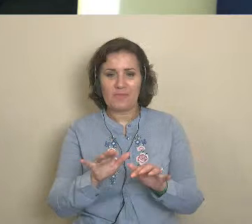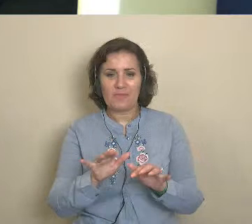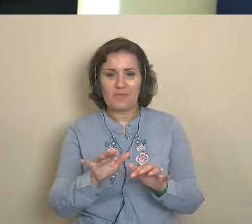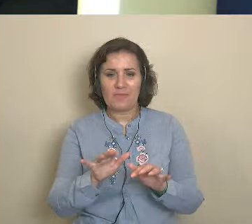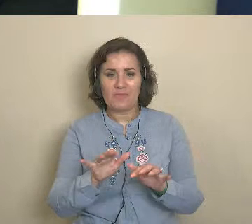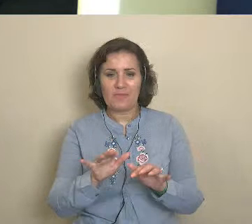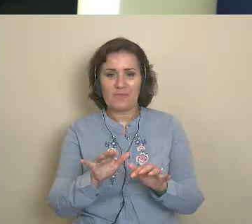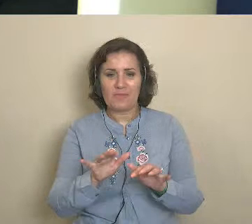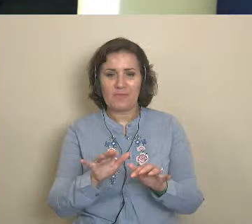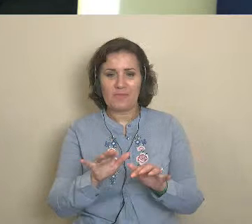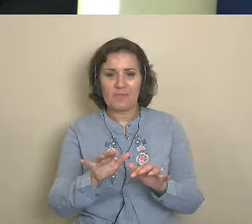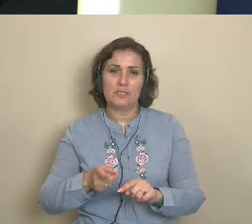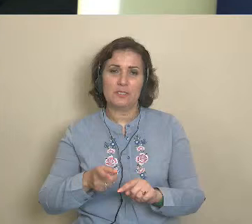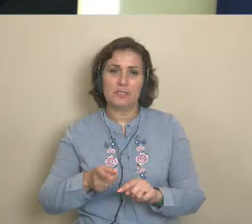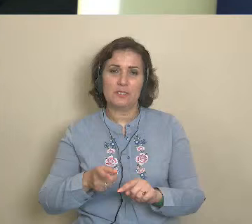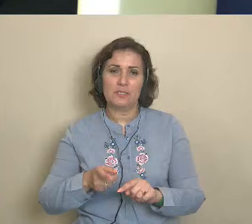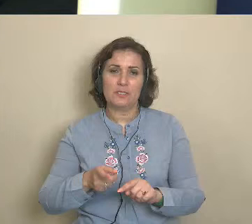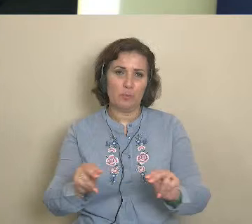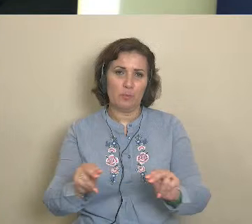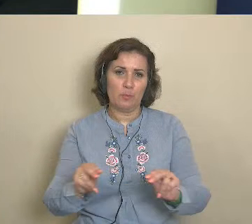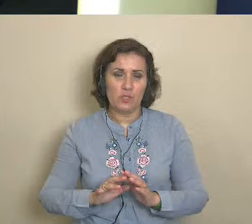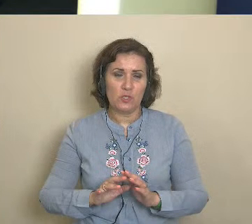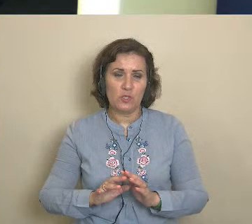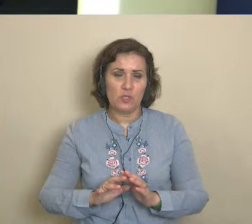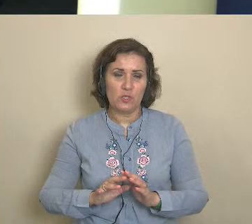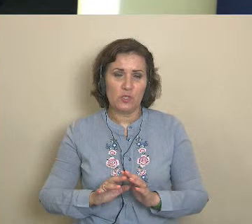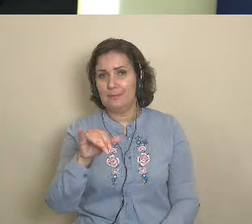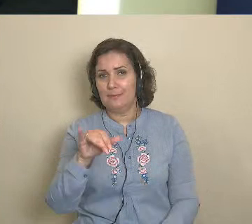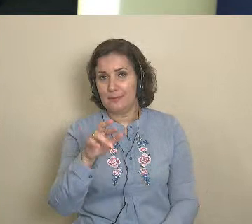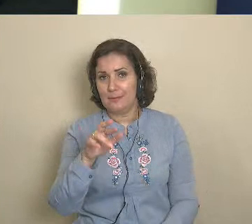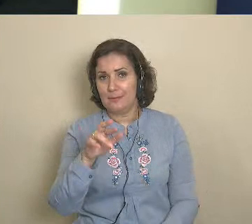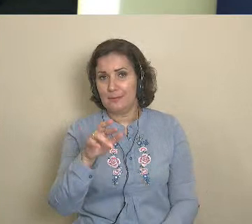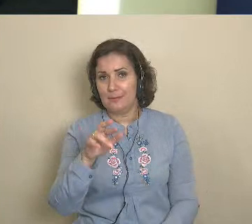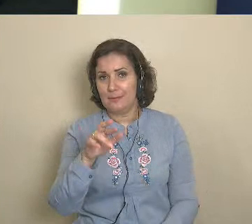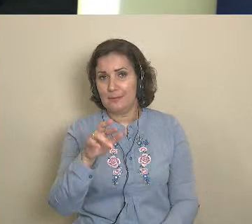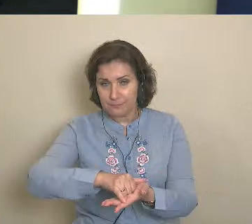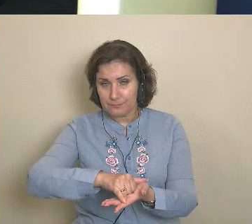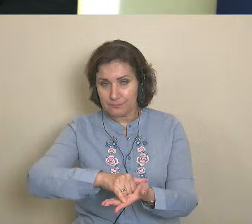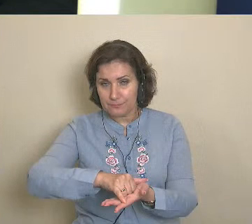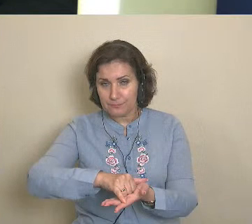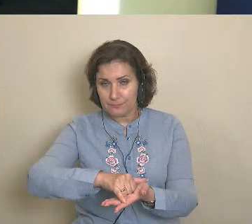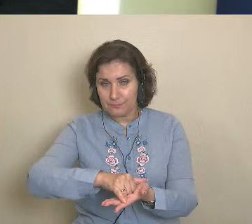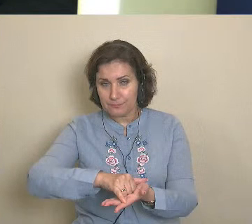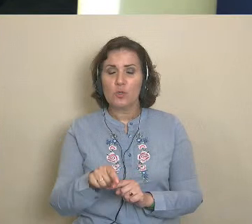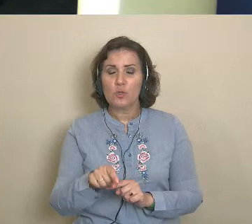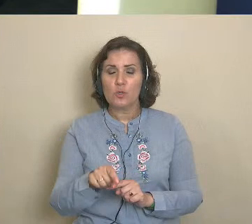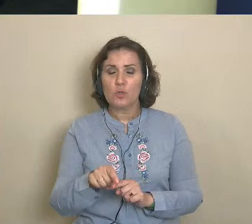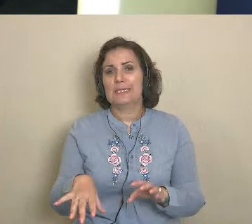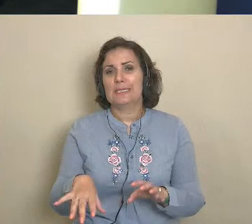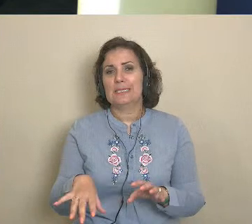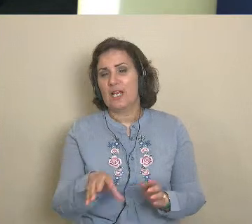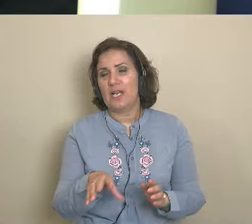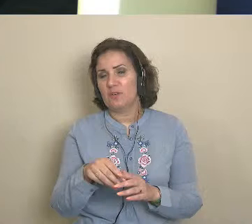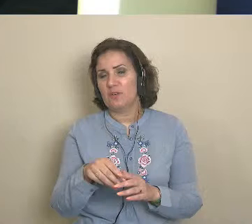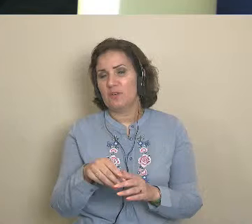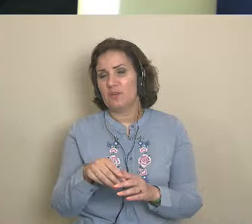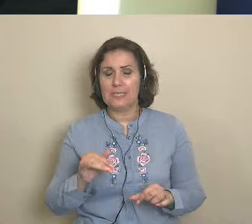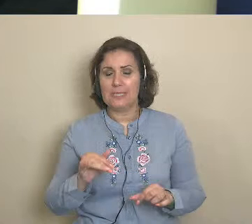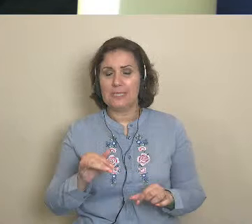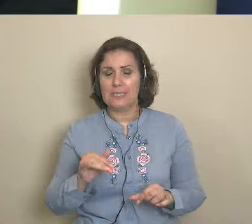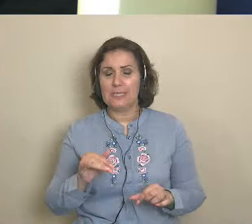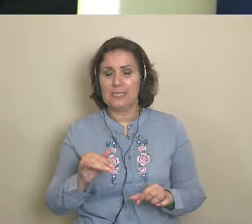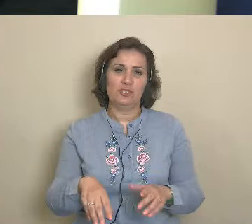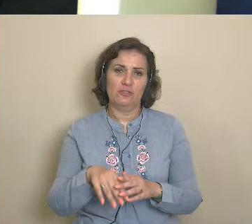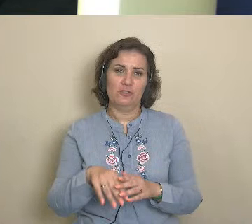підготовки просвітницького курсу на базі «Дія», в тому числі і для територіальних виборчих комісій, і для